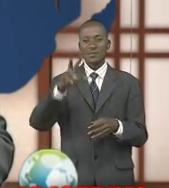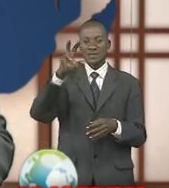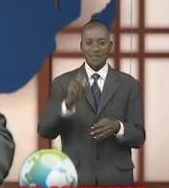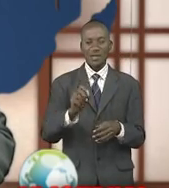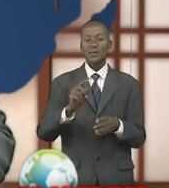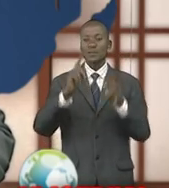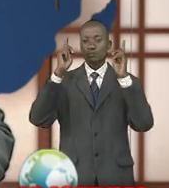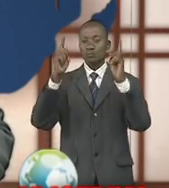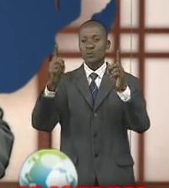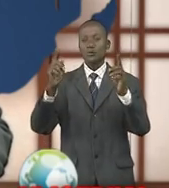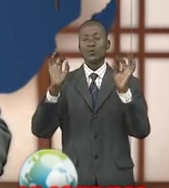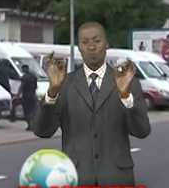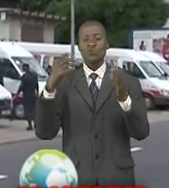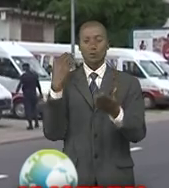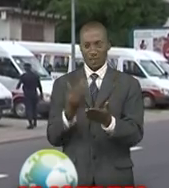Blaise Ndombele.